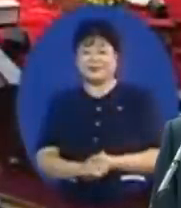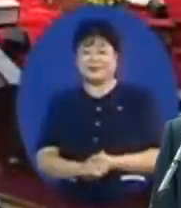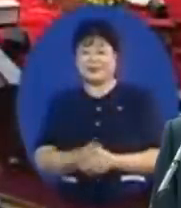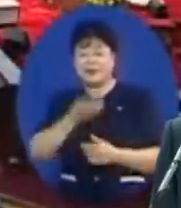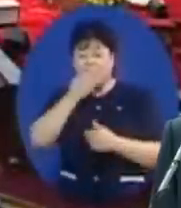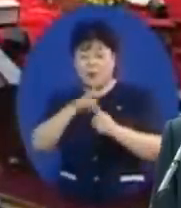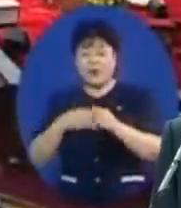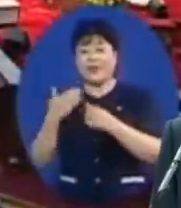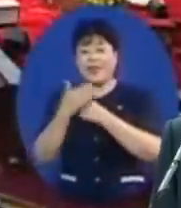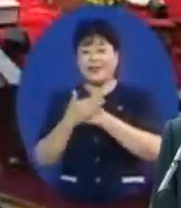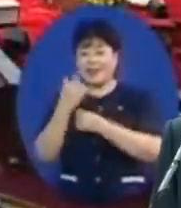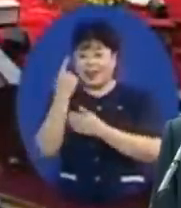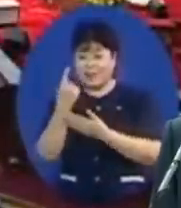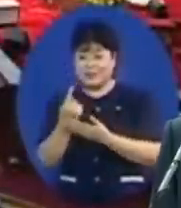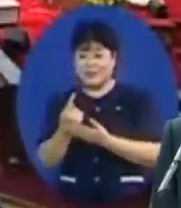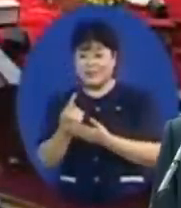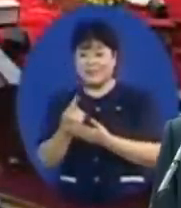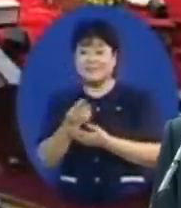보혈의 은혜가 임하면